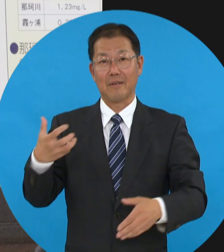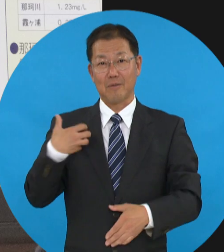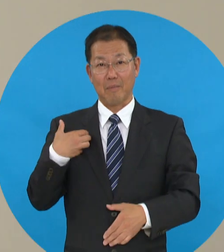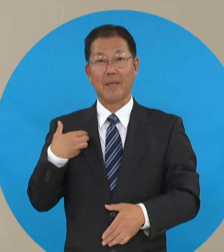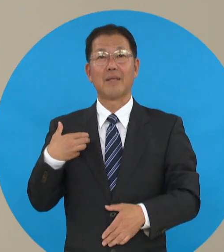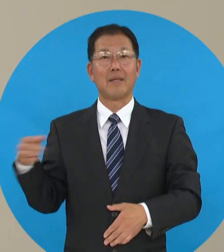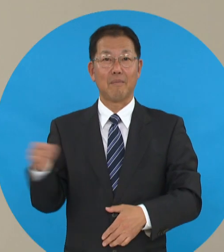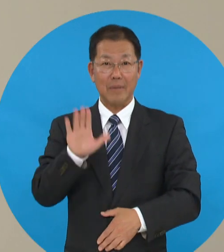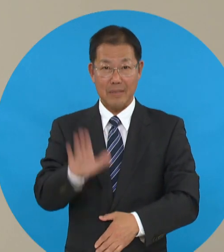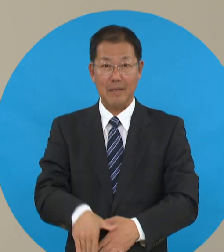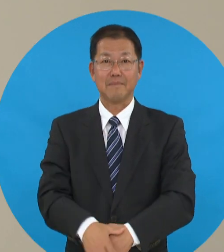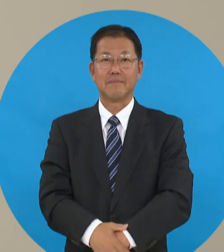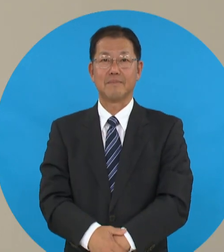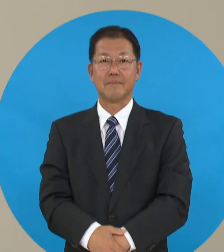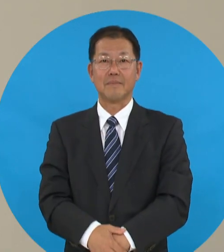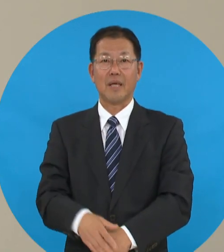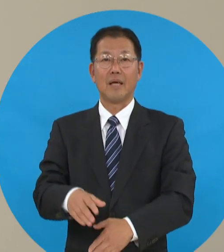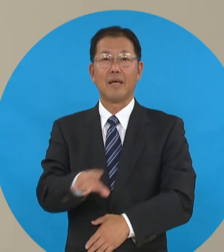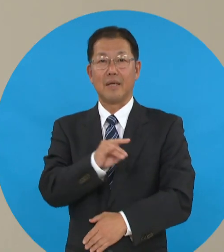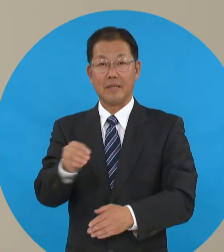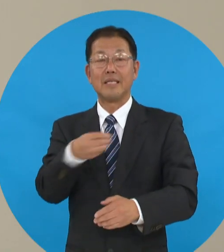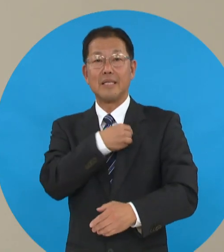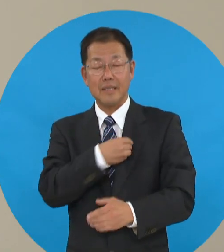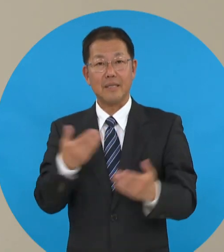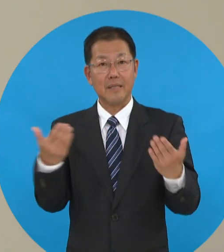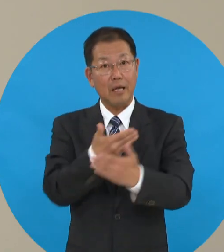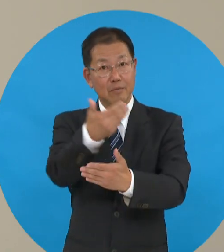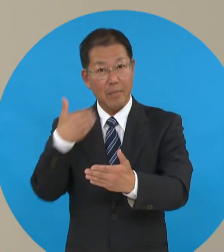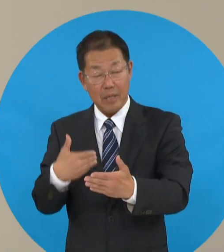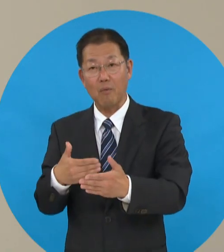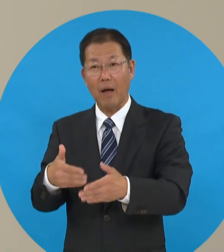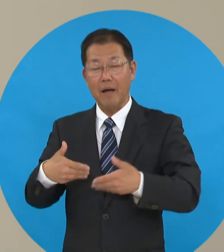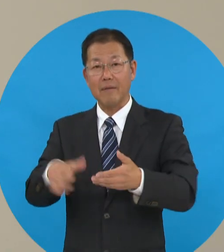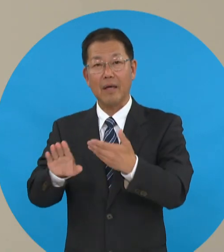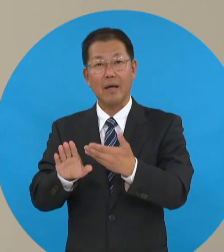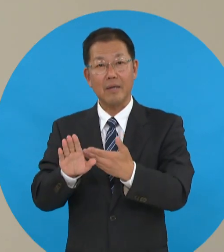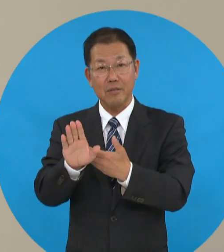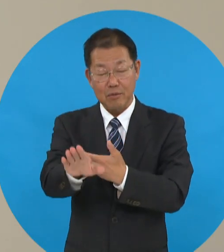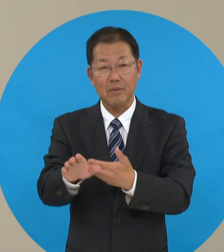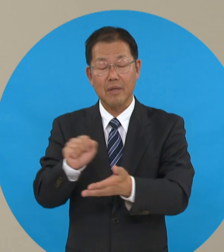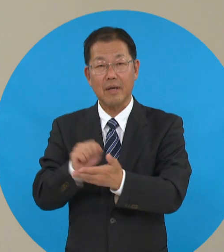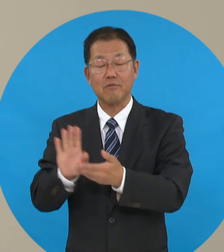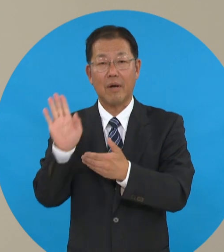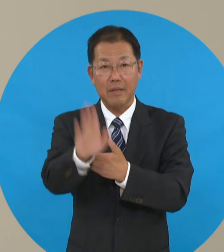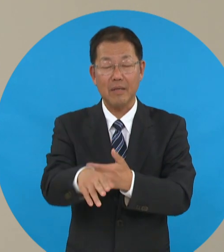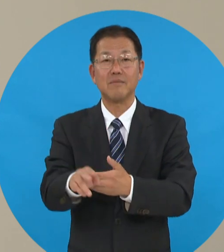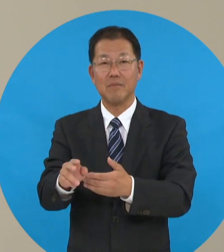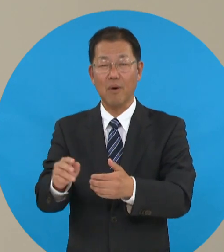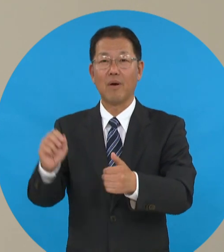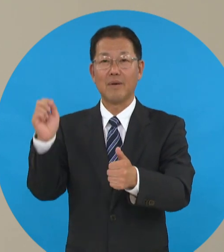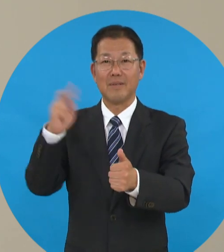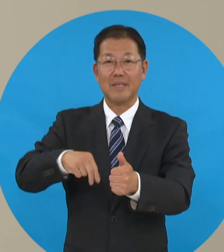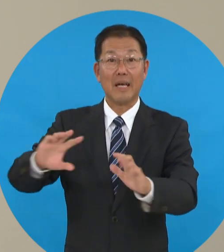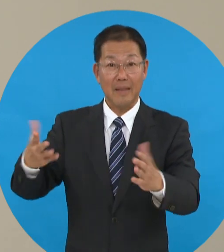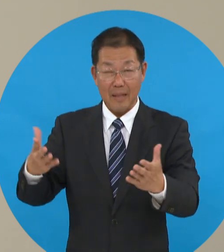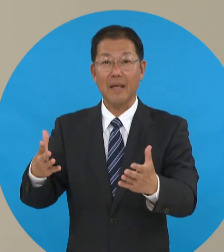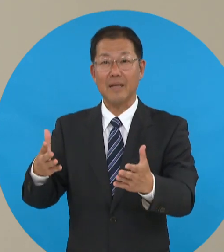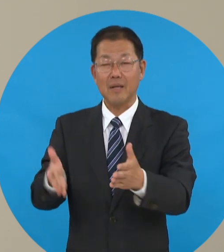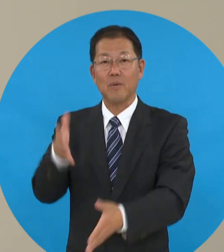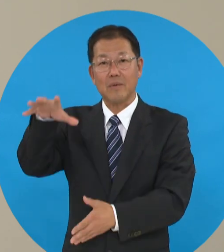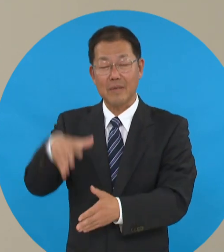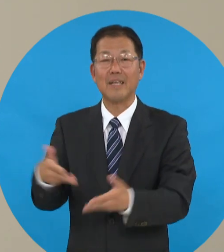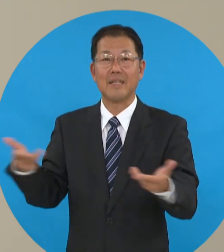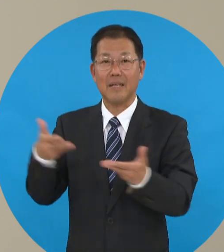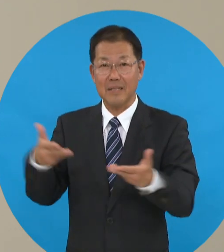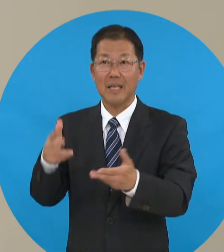。議員になる前は産休明けの無認可保育園で働き、市長に補助を要請